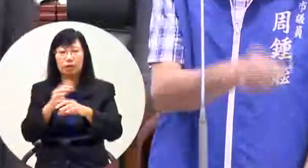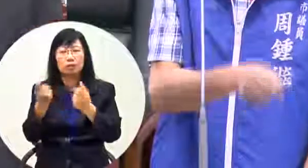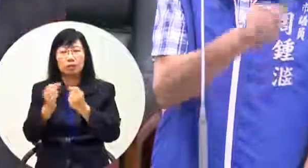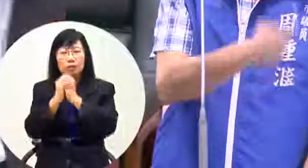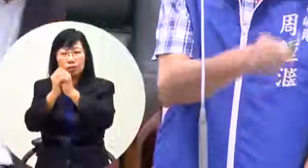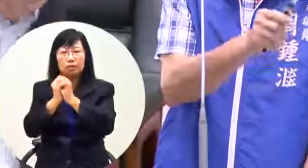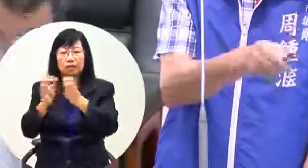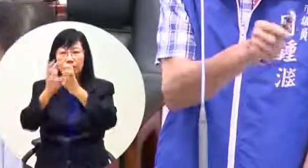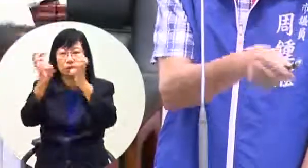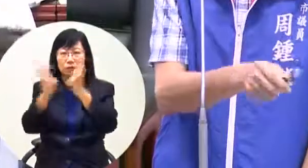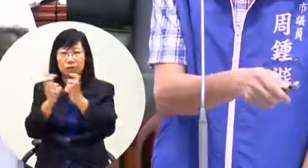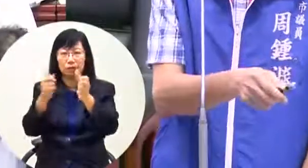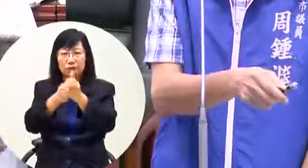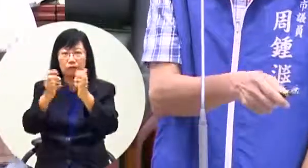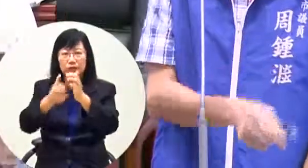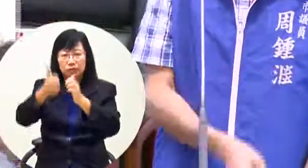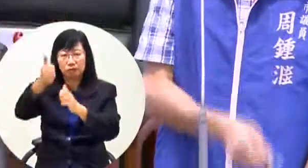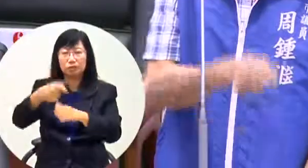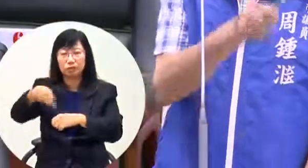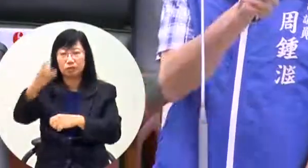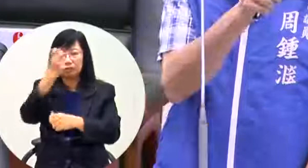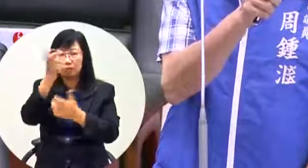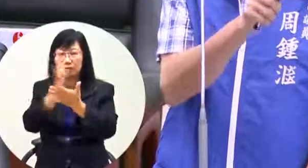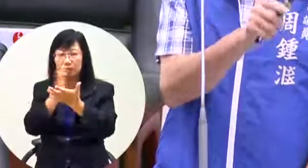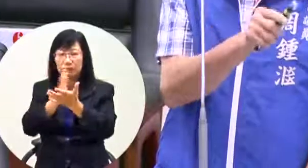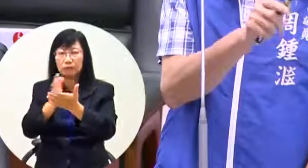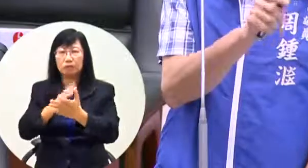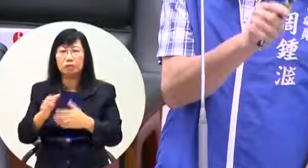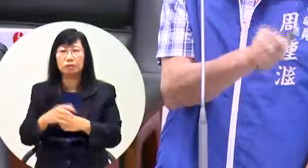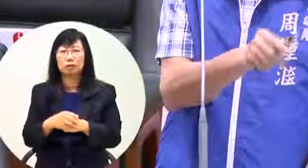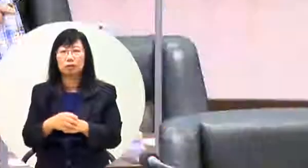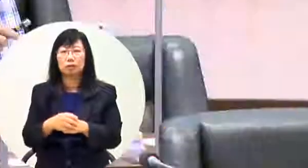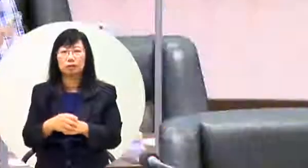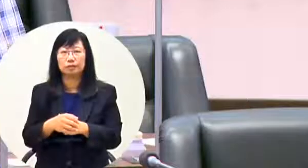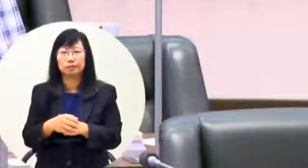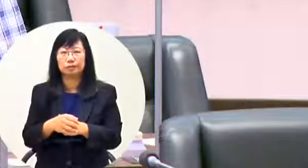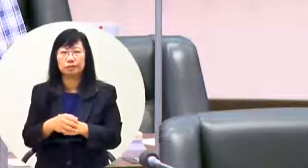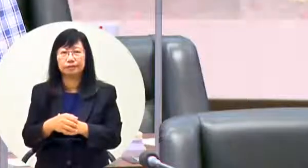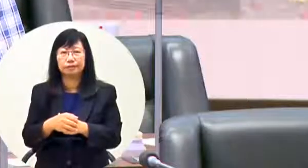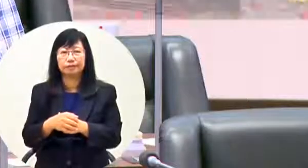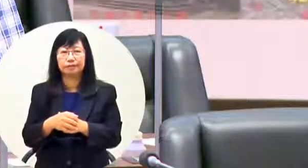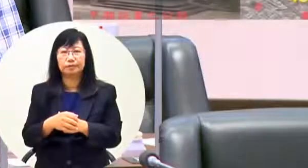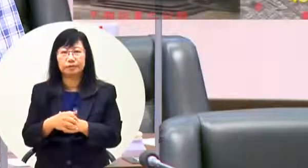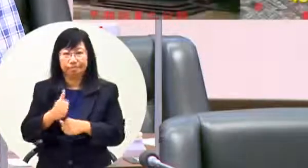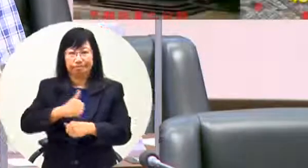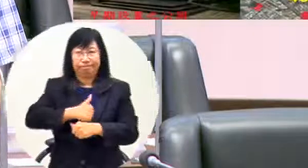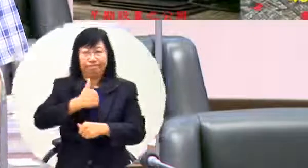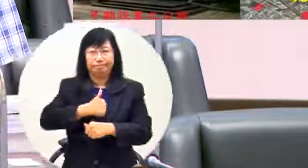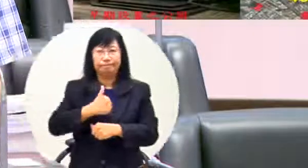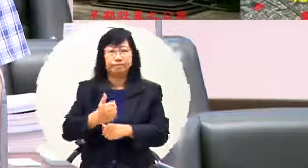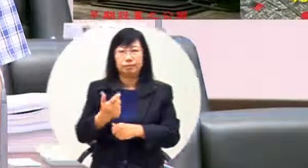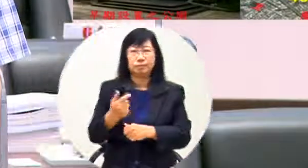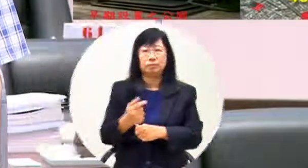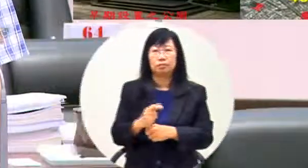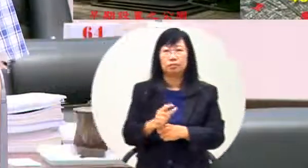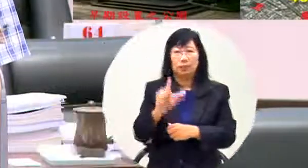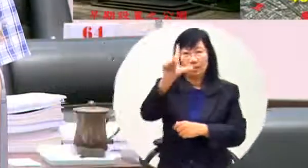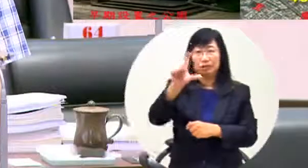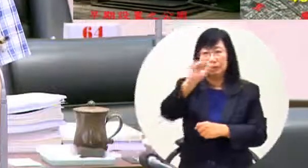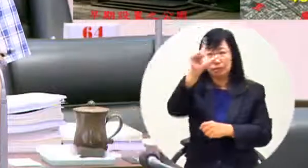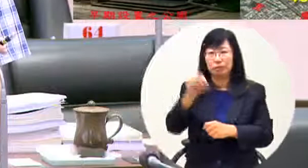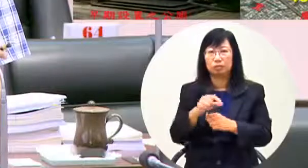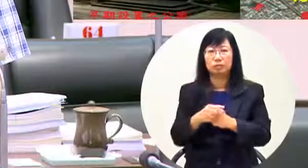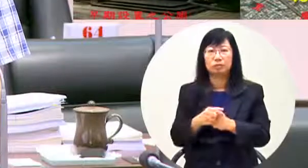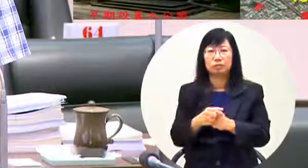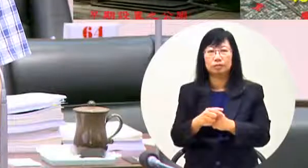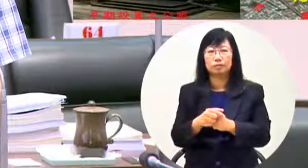跟许市长报告，其实我们上个月啊。哦市长，我们上个月